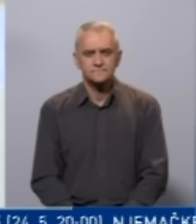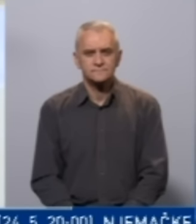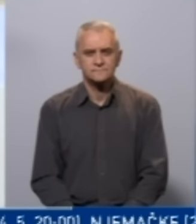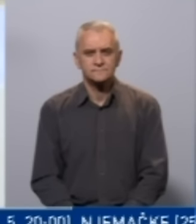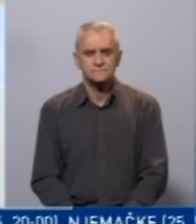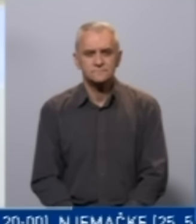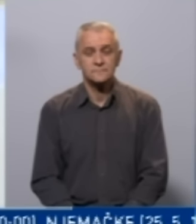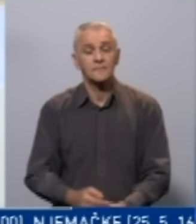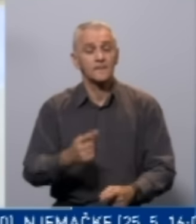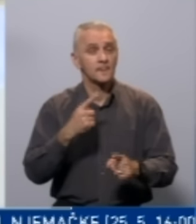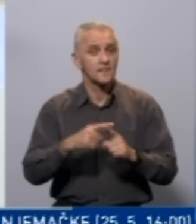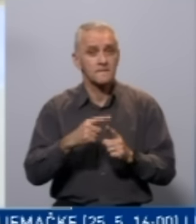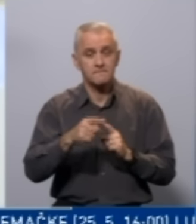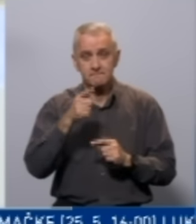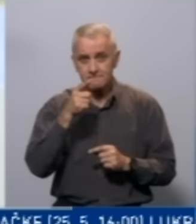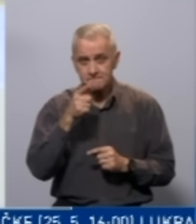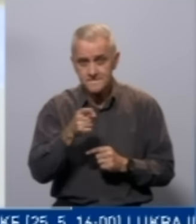Što se ovom